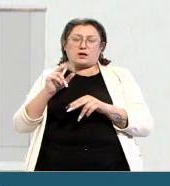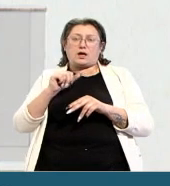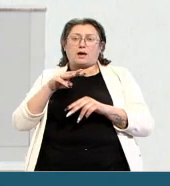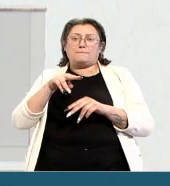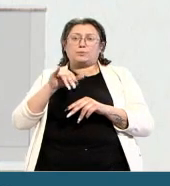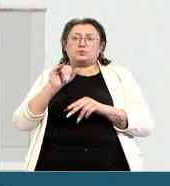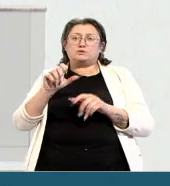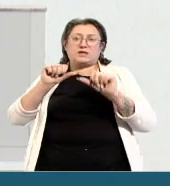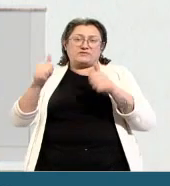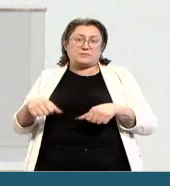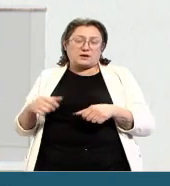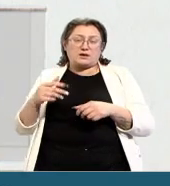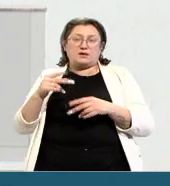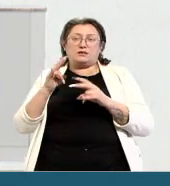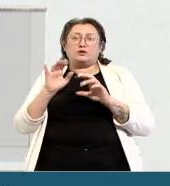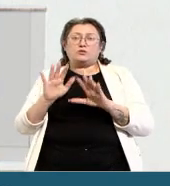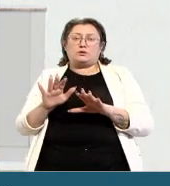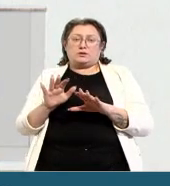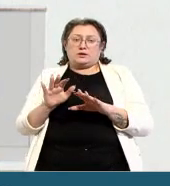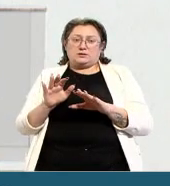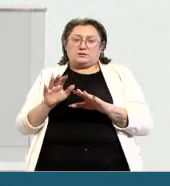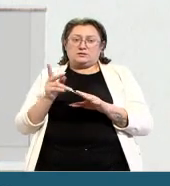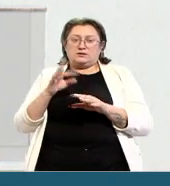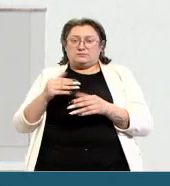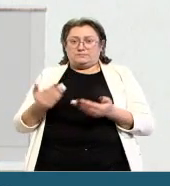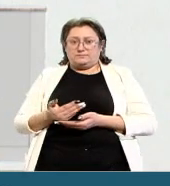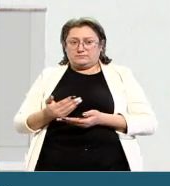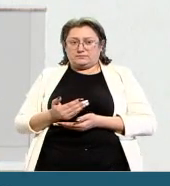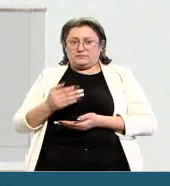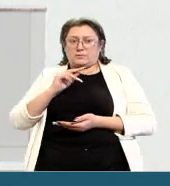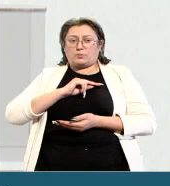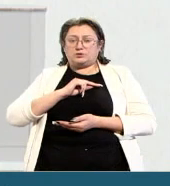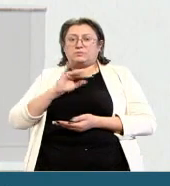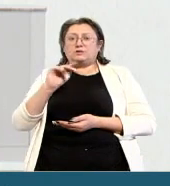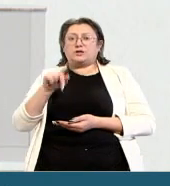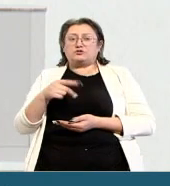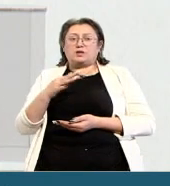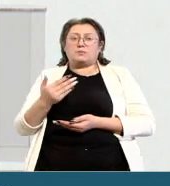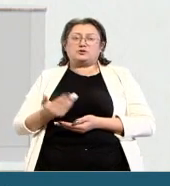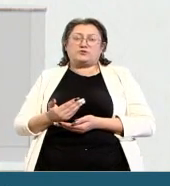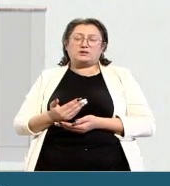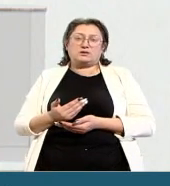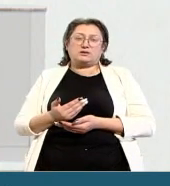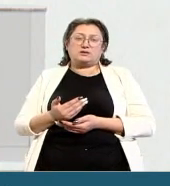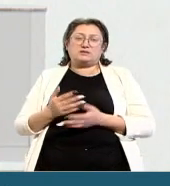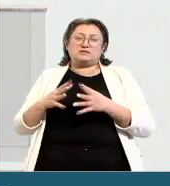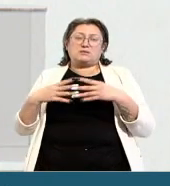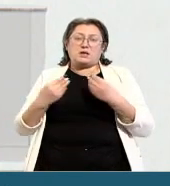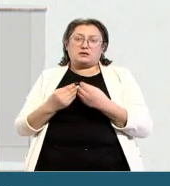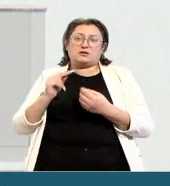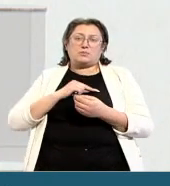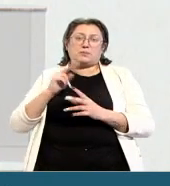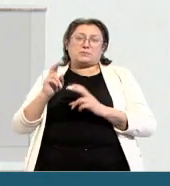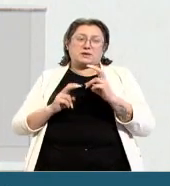типа, он как бы не только для проживания работников, но также для проживания семейных